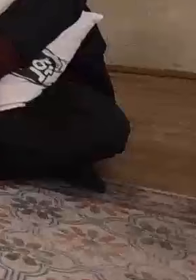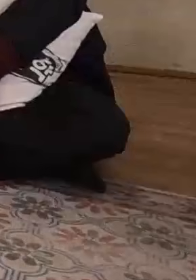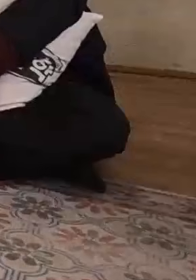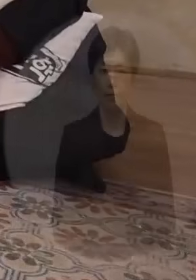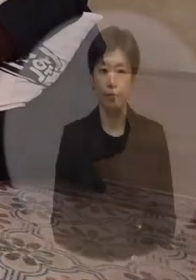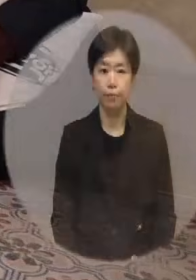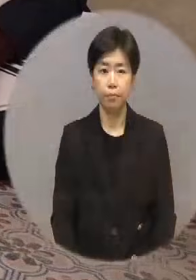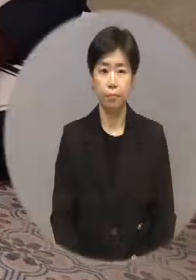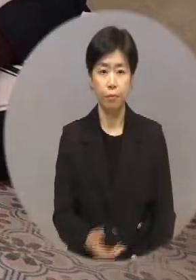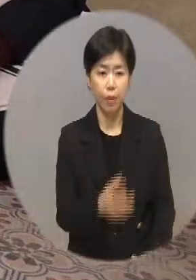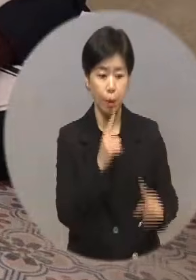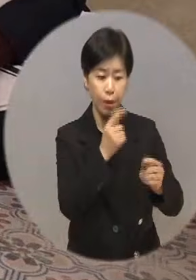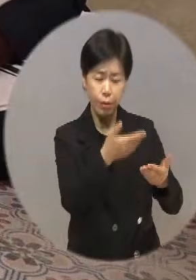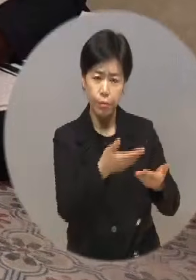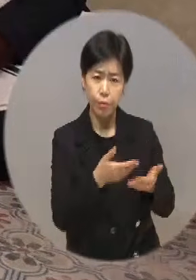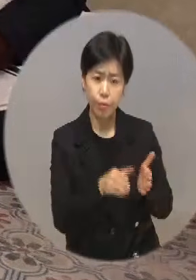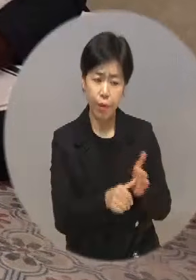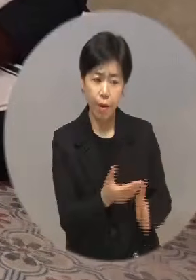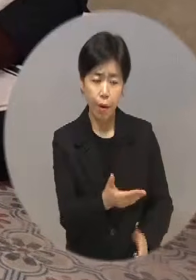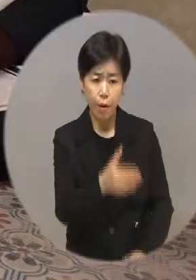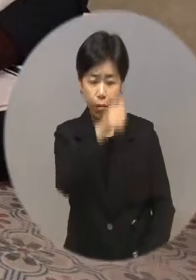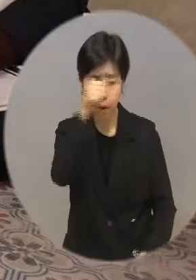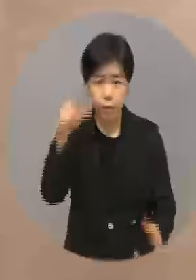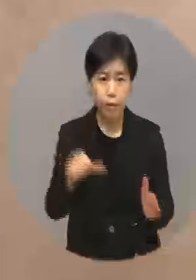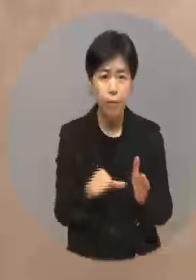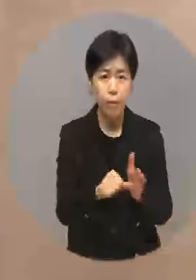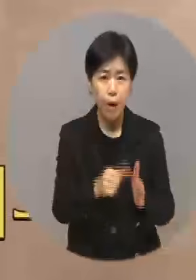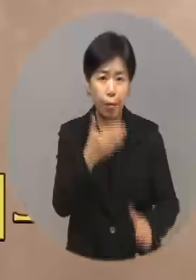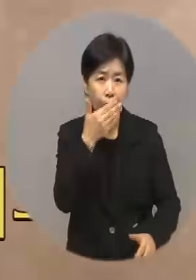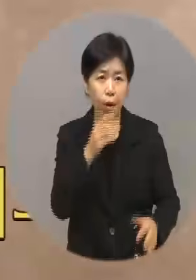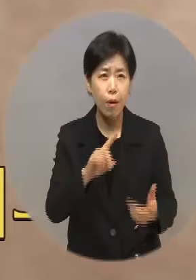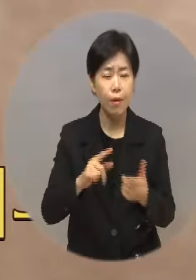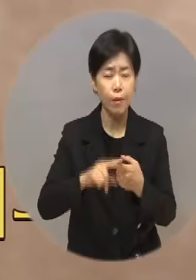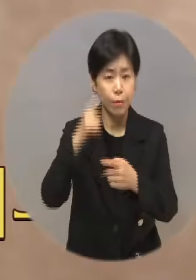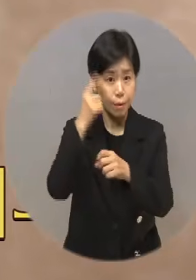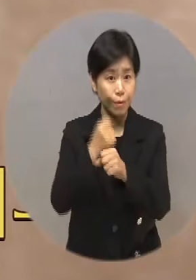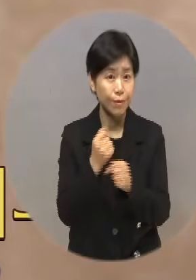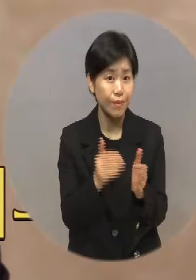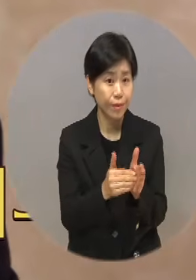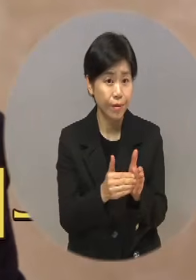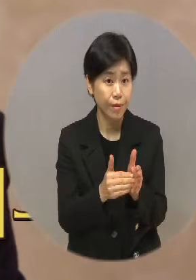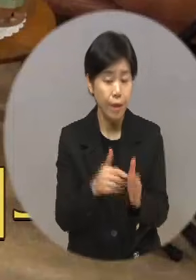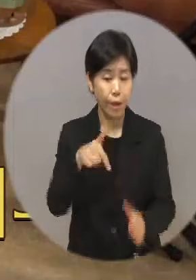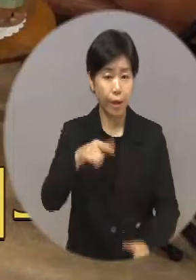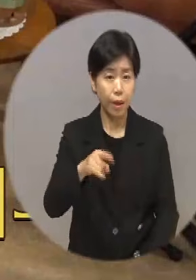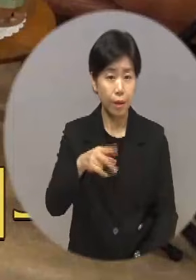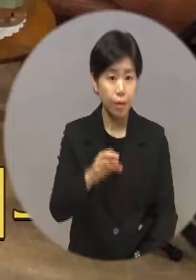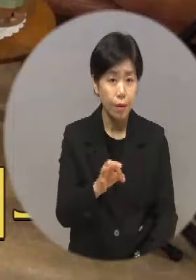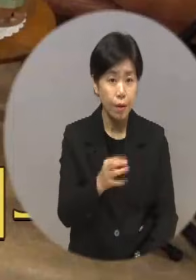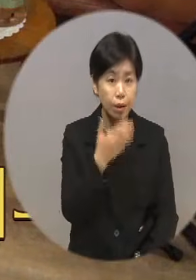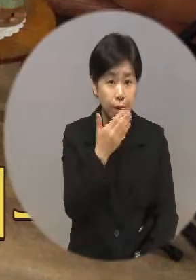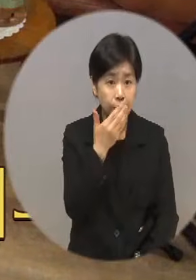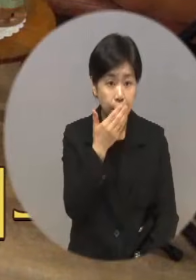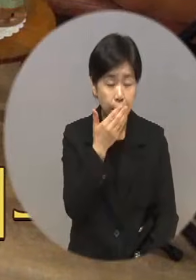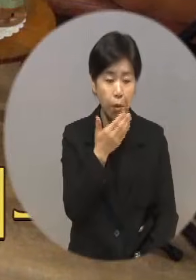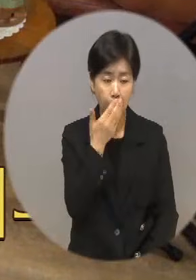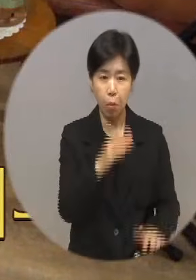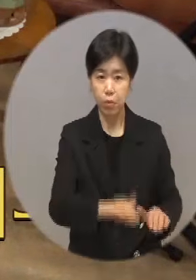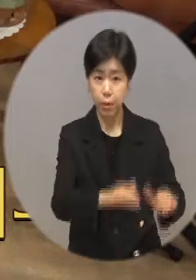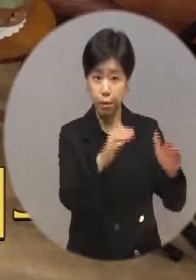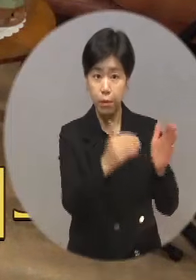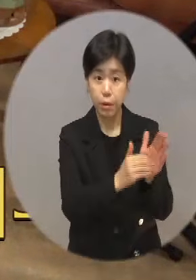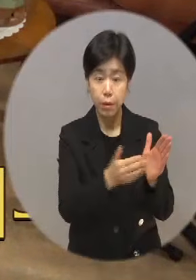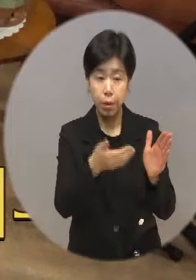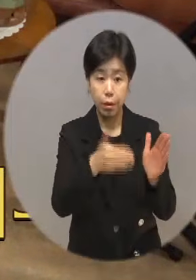교수님 말씀 듣다 보니까 평생을 음식 연구를 하셨잖아요. 개성 음식을 먹고 자랐는데 좋아하는 음식,